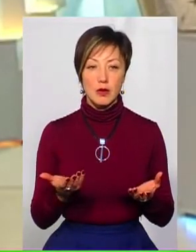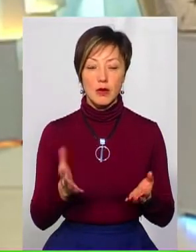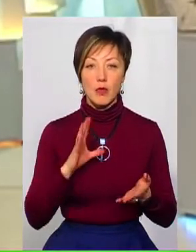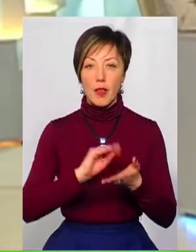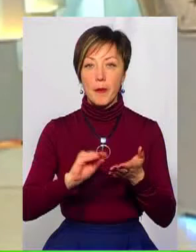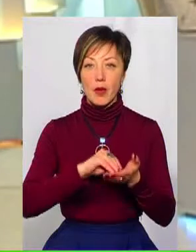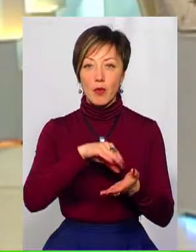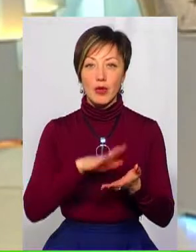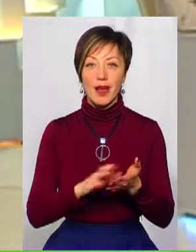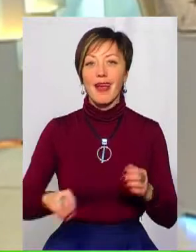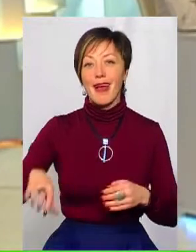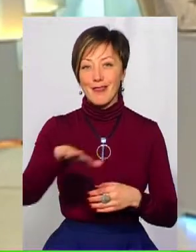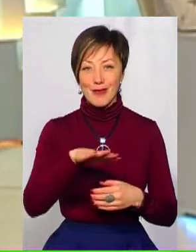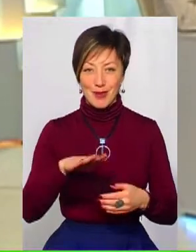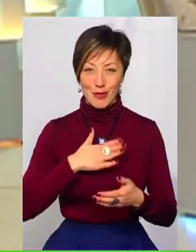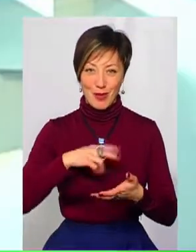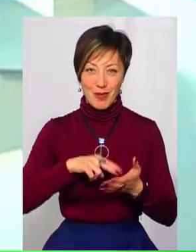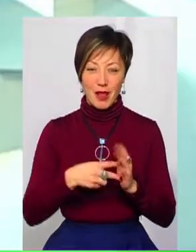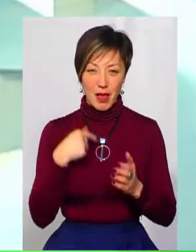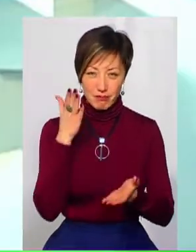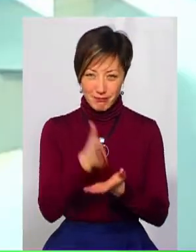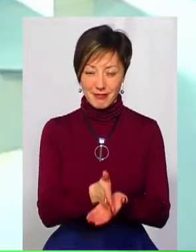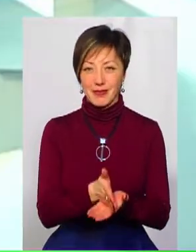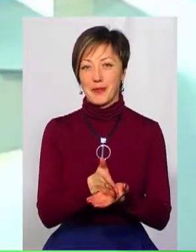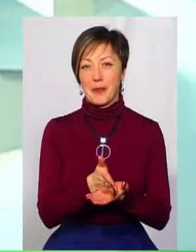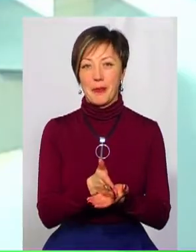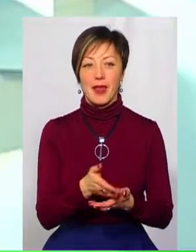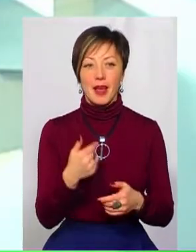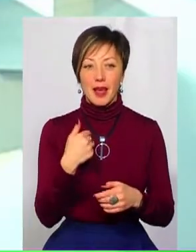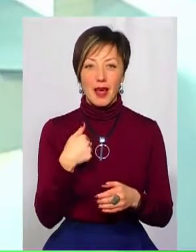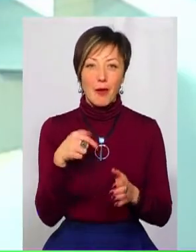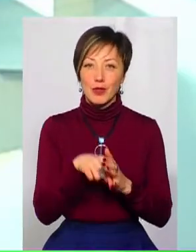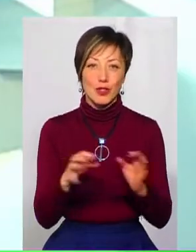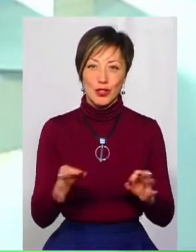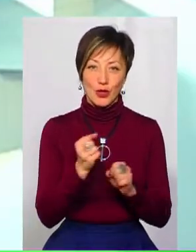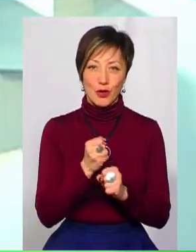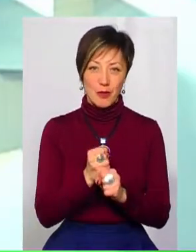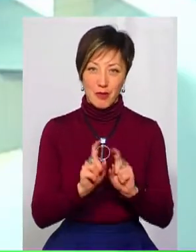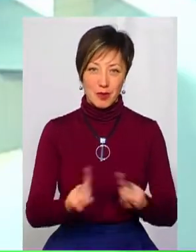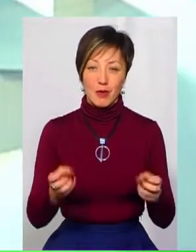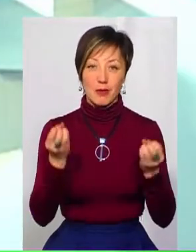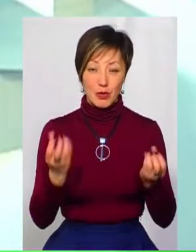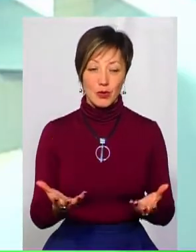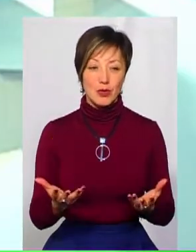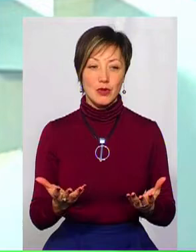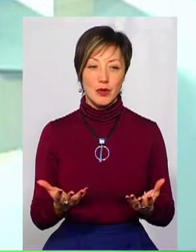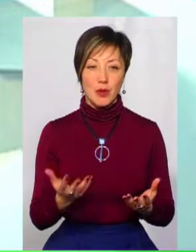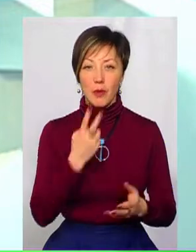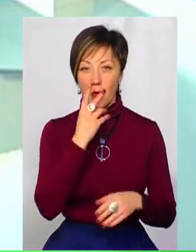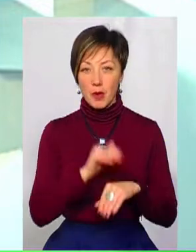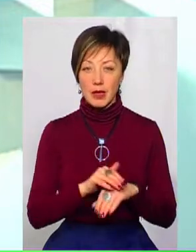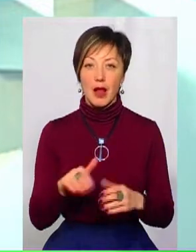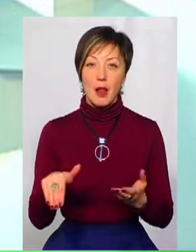написаний пункт Євробачення. Ну, тобто я не цілилась, я по суті нічого не робила такого, та? Просто помітили